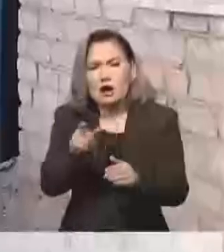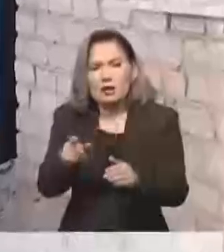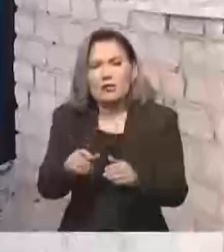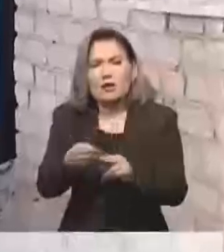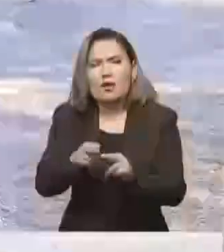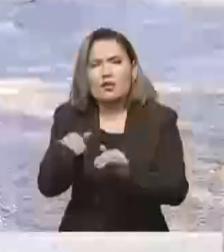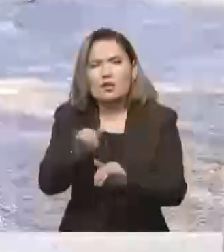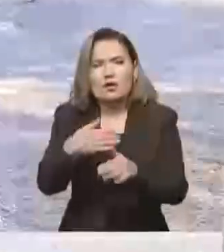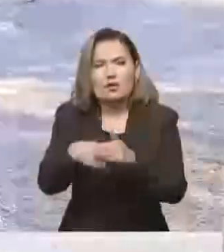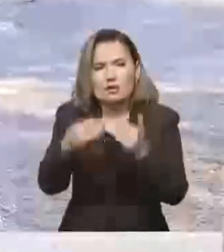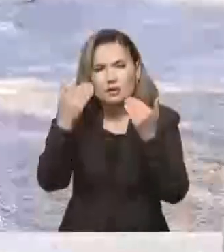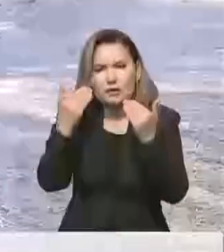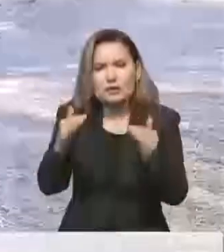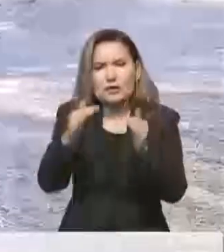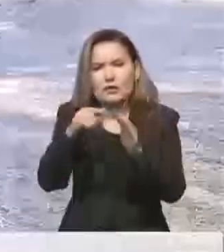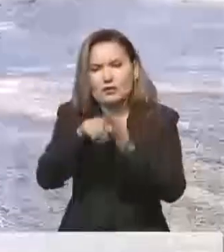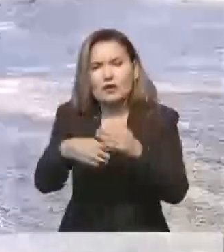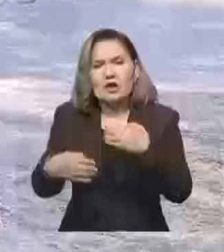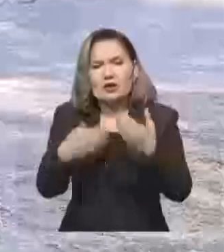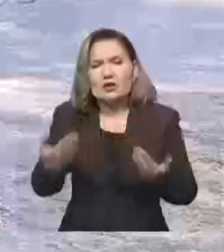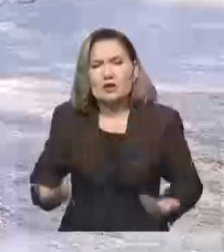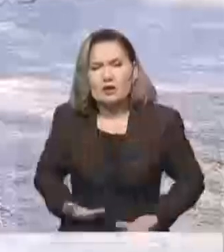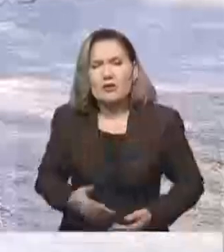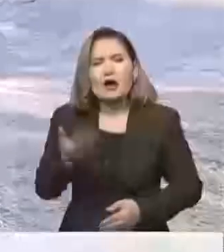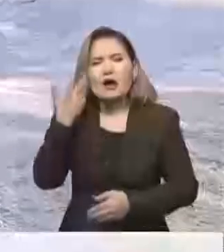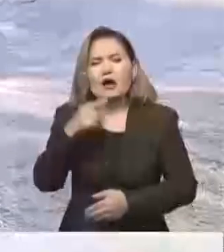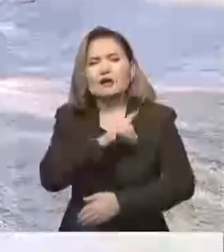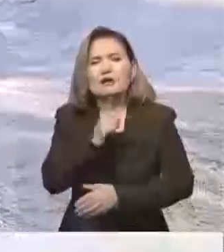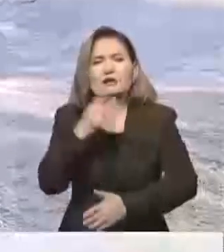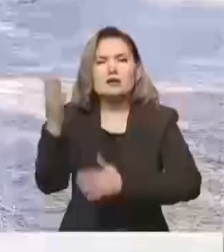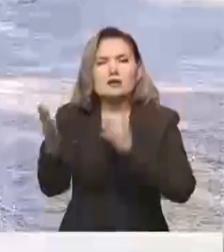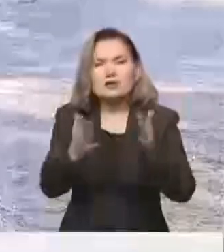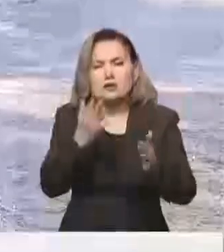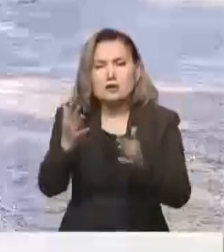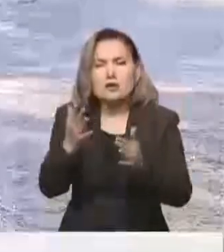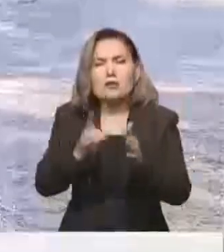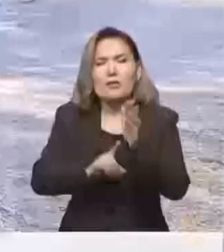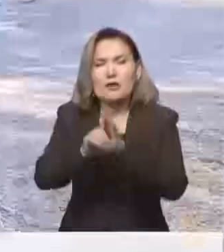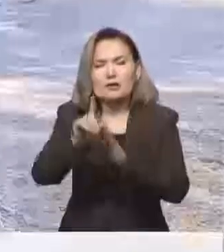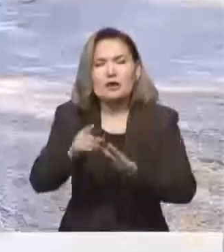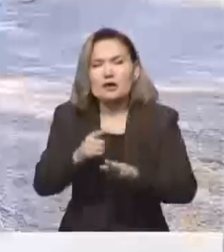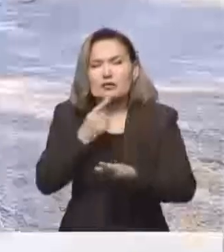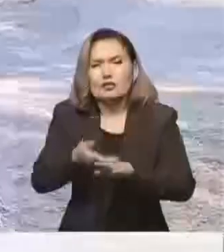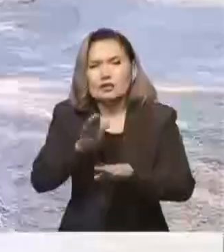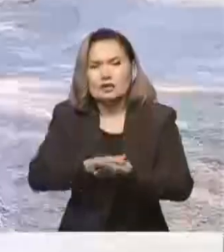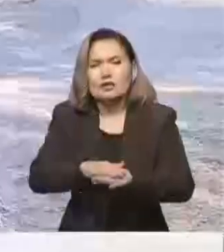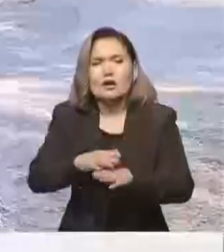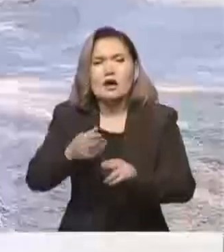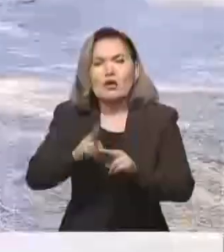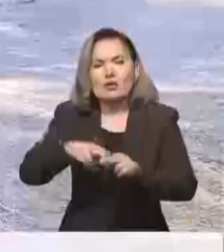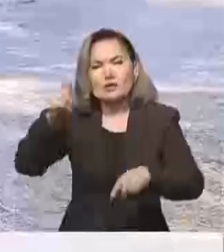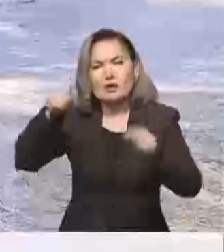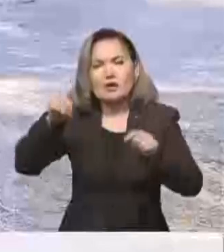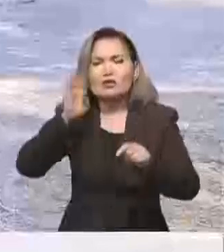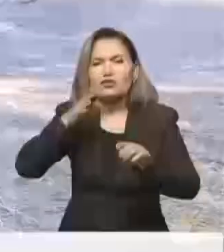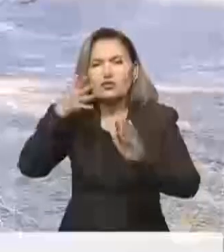страшно жить. Жауын жауып, жел көтерілгенде зәре құтымыз қалмайды. Төбімізден су сорғалап, қабырғаның кірпіші жерге құлап жатады. Қазір электр